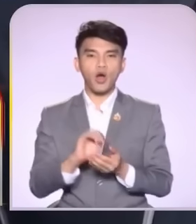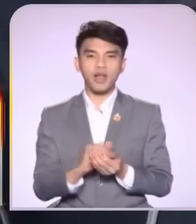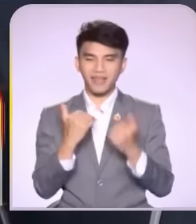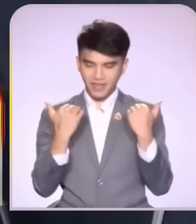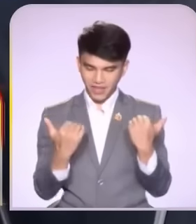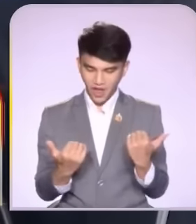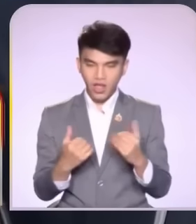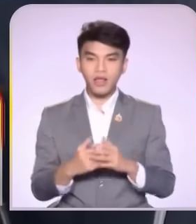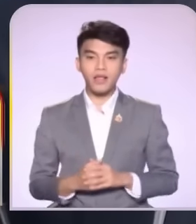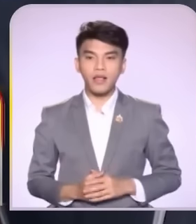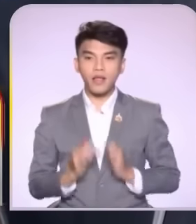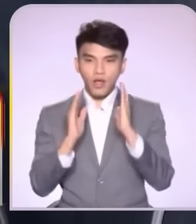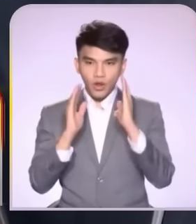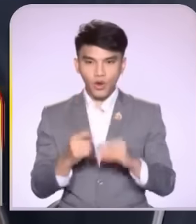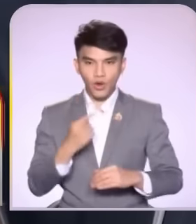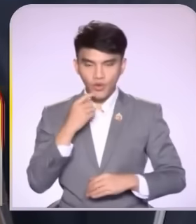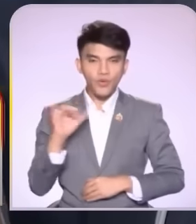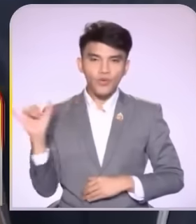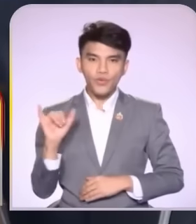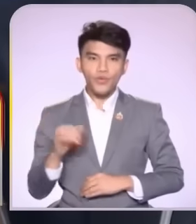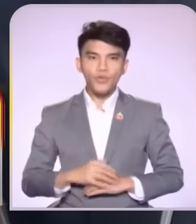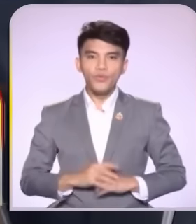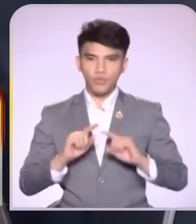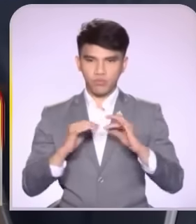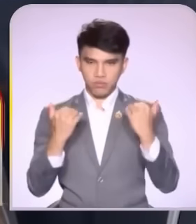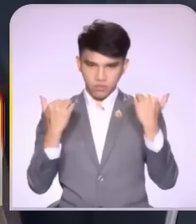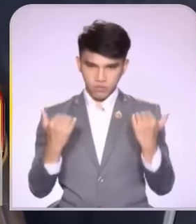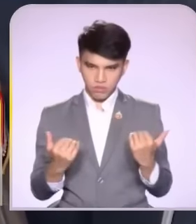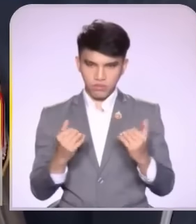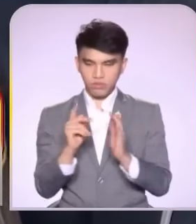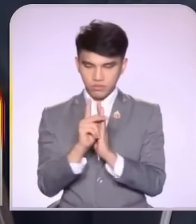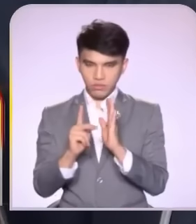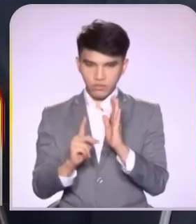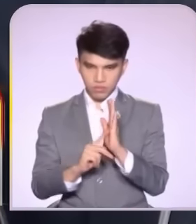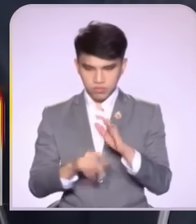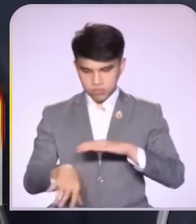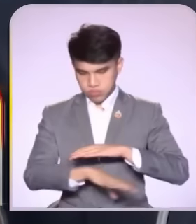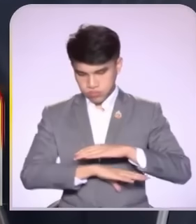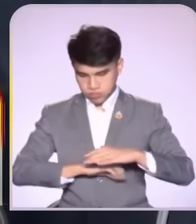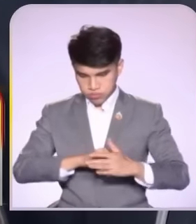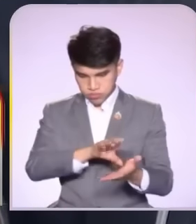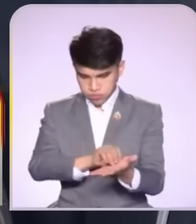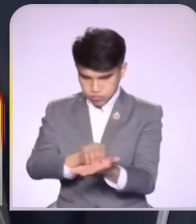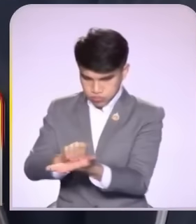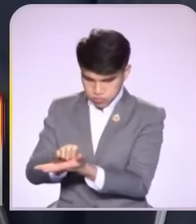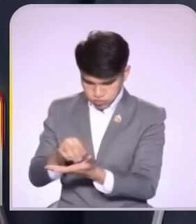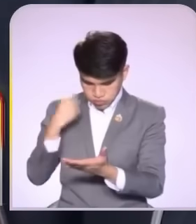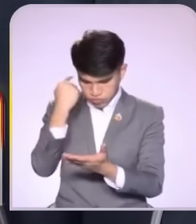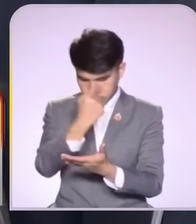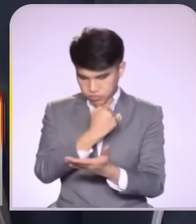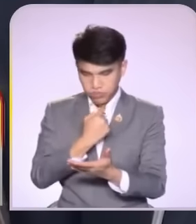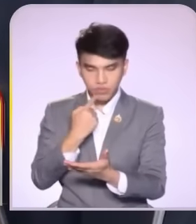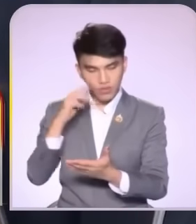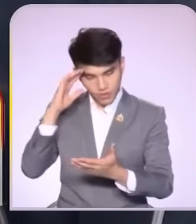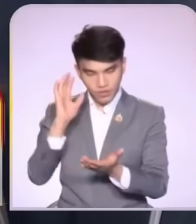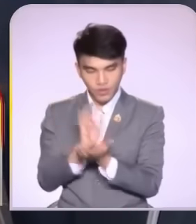อนนี้แม้ว่าจะยังไม่มีผู้เสียหายเข้ามาแจ้งความร้องทุกข์แต่ได้ดำเนินการทำข้อมูลเอาไว้บ้างแล้วเพราะฉะนั้นถ้าหากว่ามีผู้เสียหายเข้